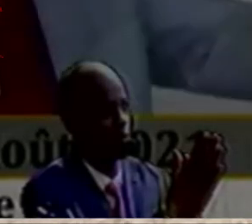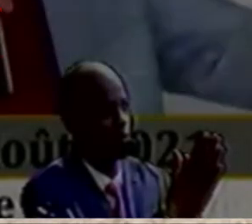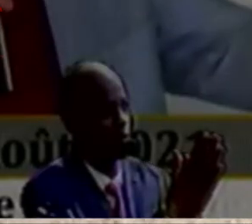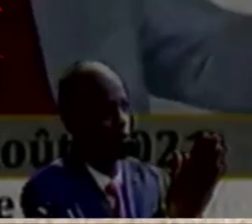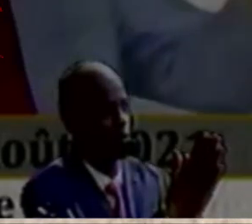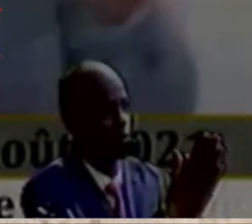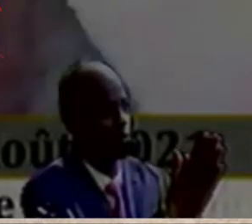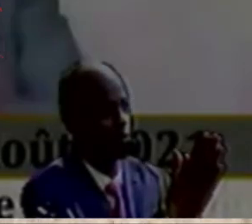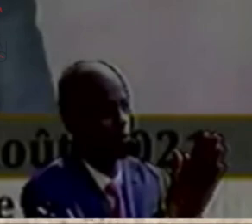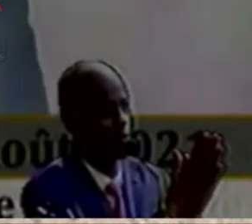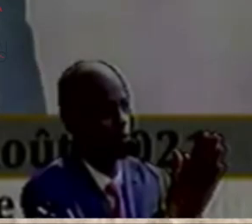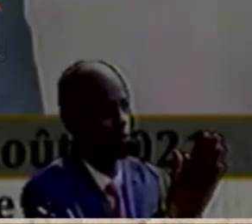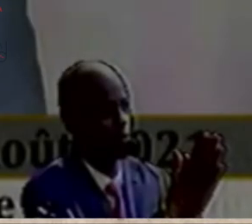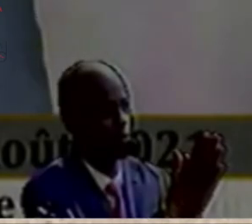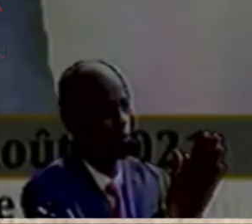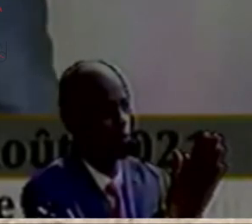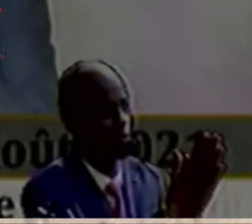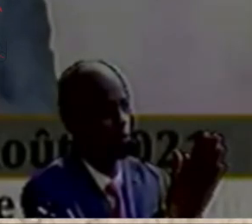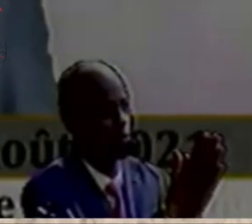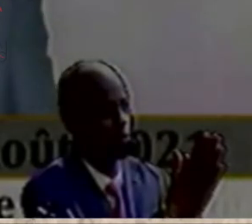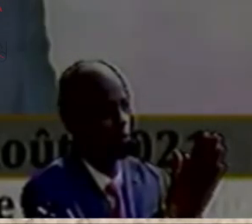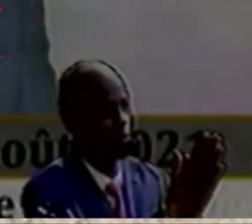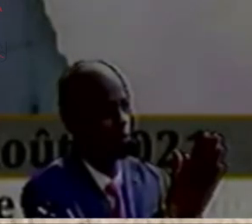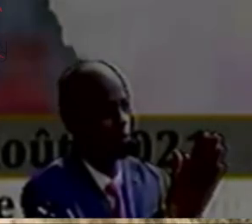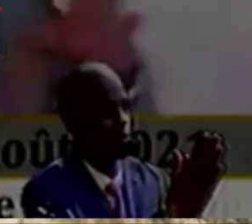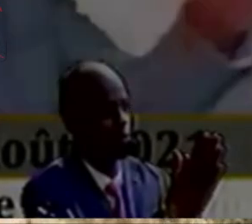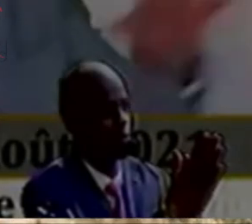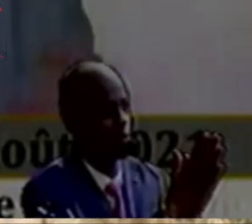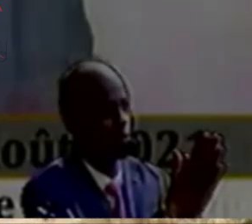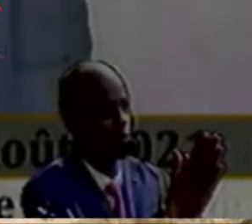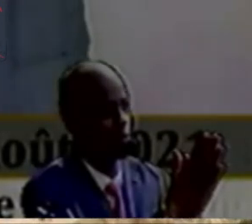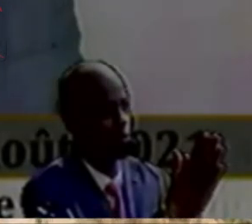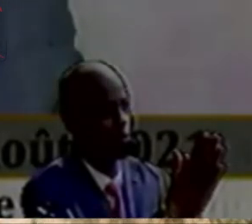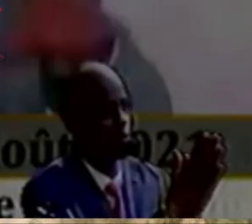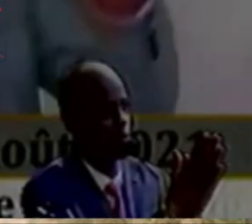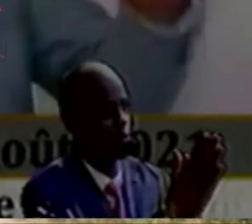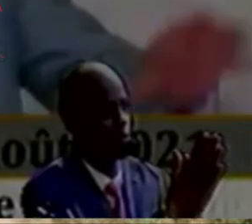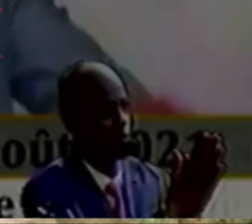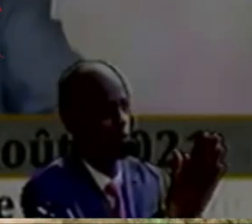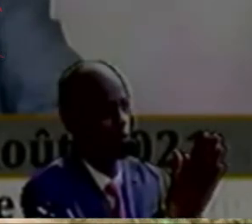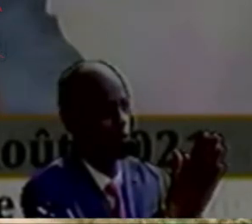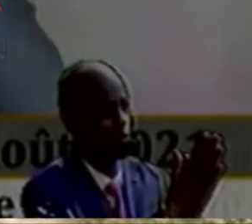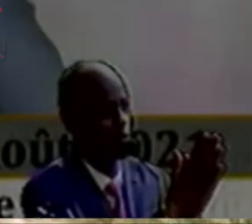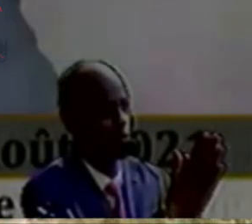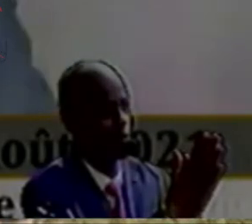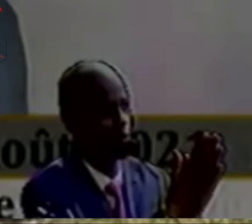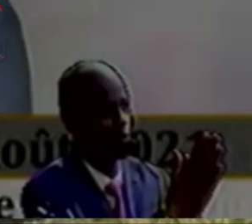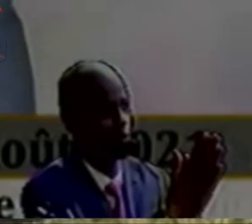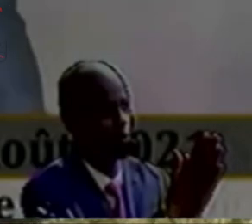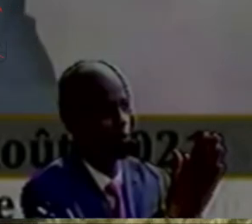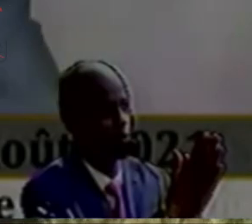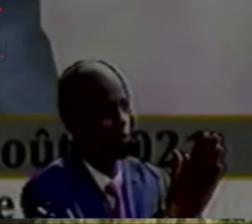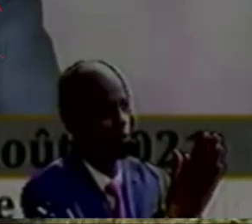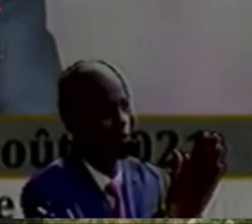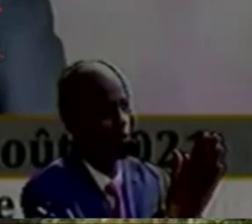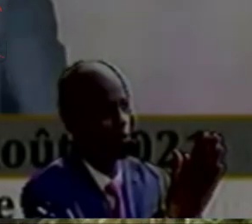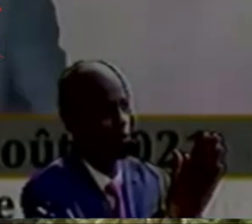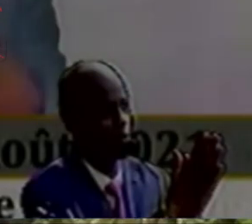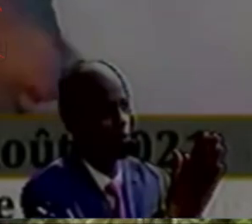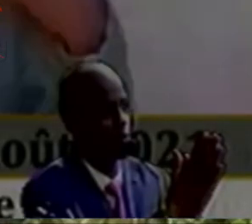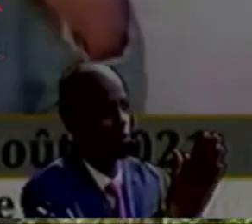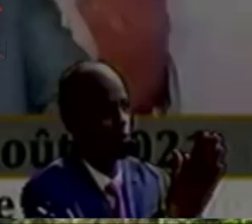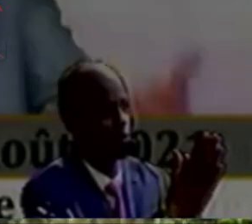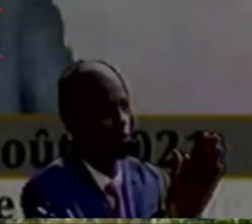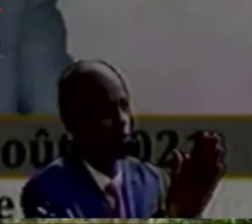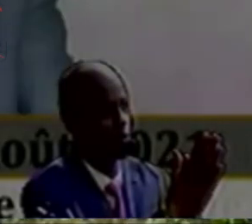séparation. Je veux dire, la GERCA n'a pas aujourd'hui le privilège de vouloir tout collecter. Il peut y en avoir d'autres. Il y a d'ailleurs des individus qui collectent, qui ont